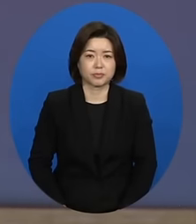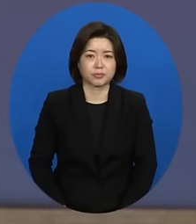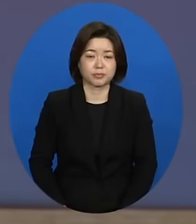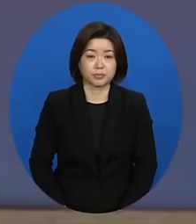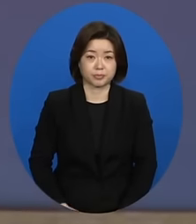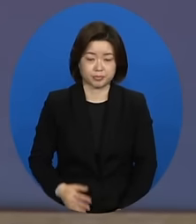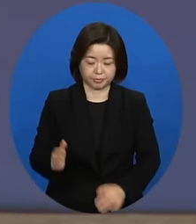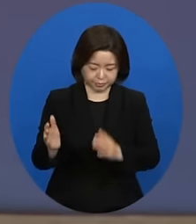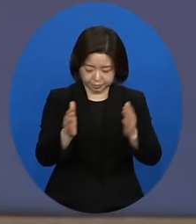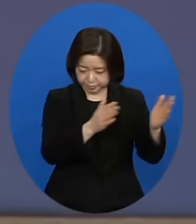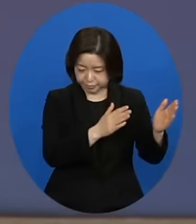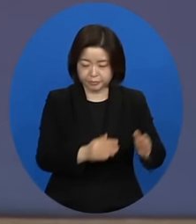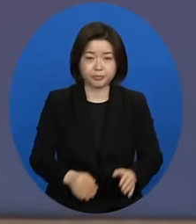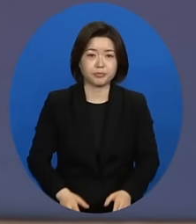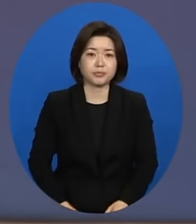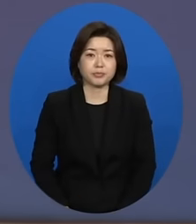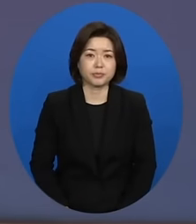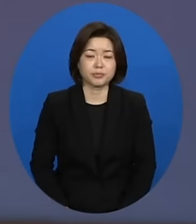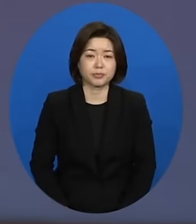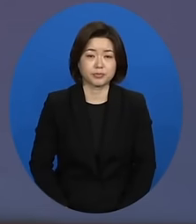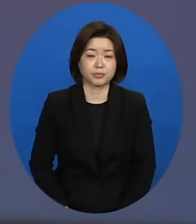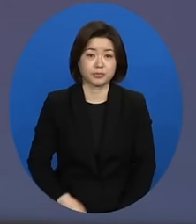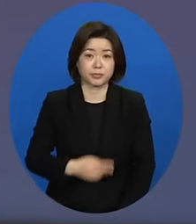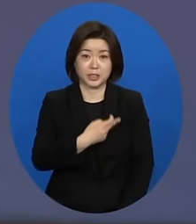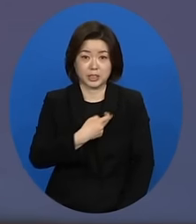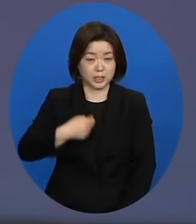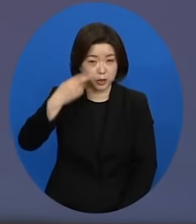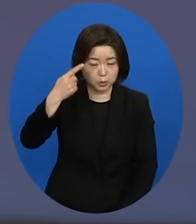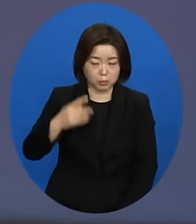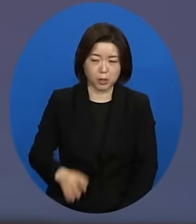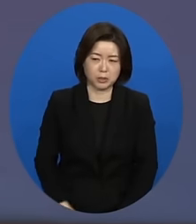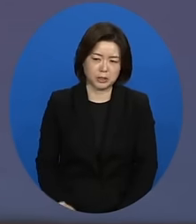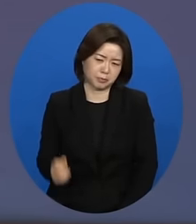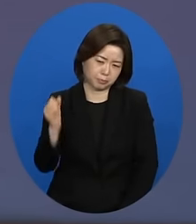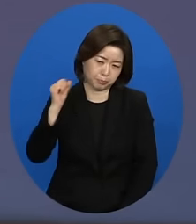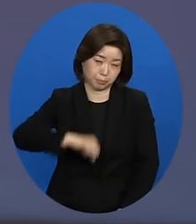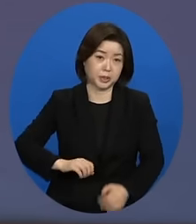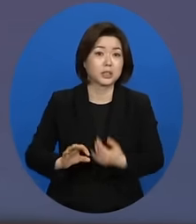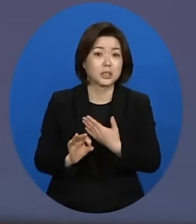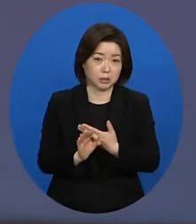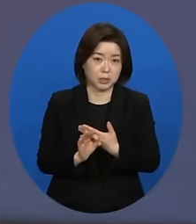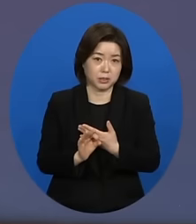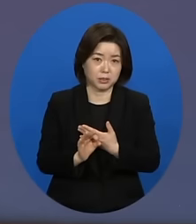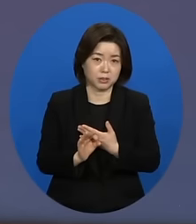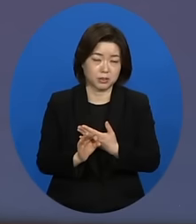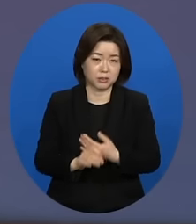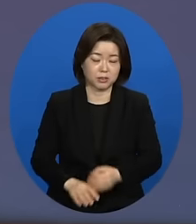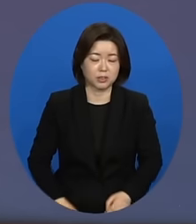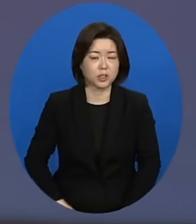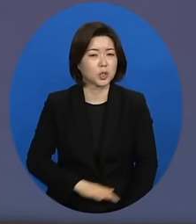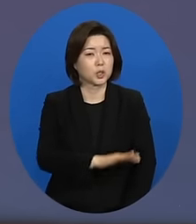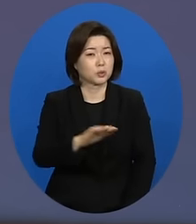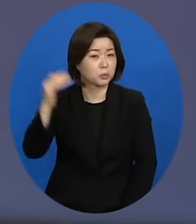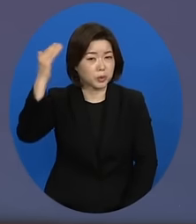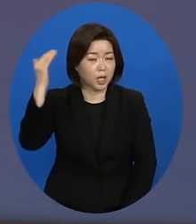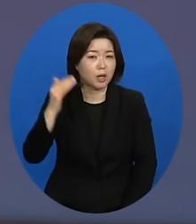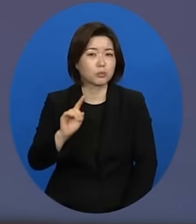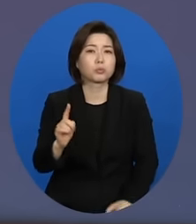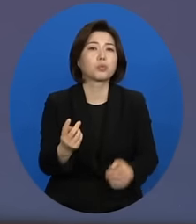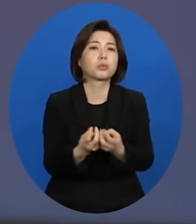다시요. 사도 바울이 불순종했더라면 우리 한국이 어떻게